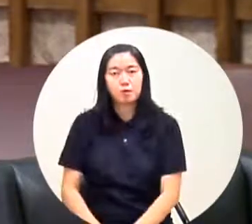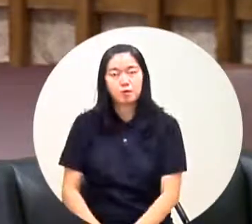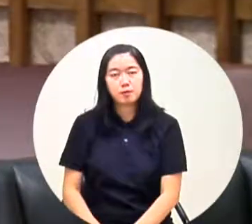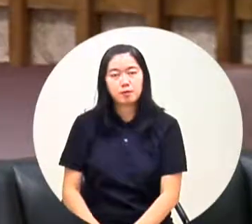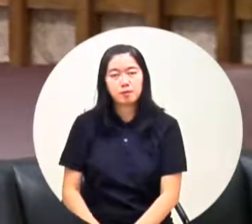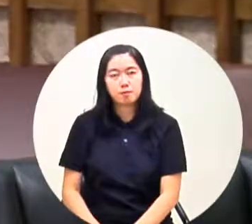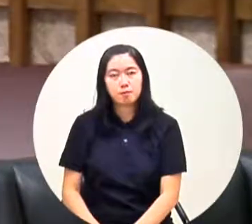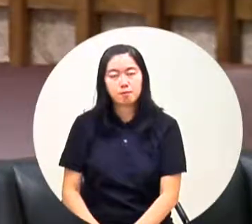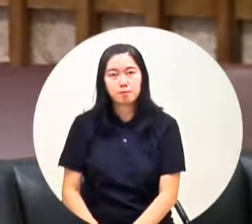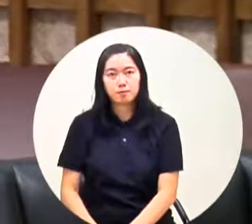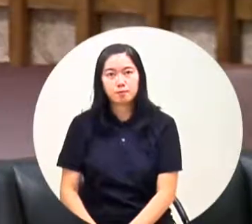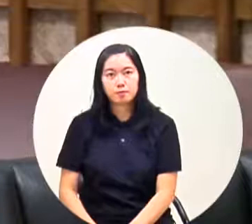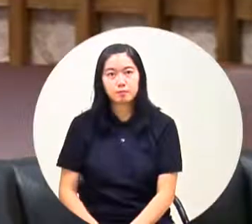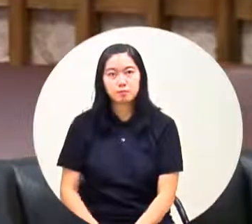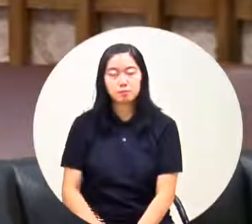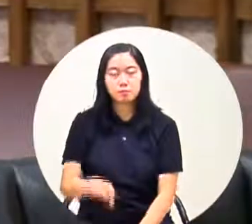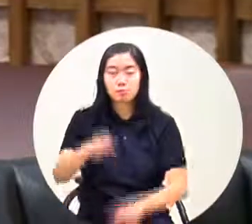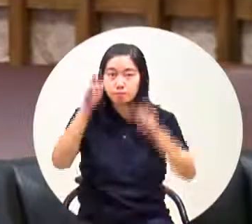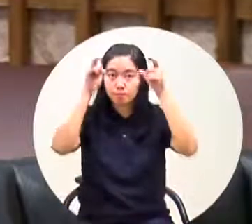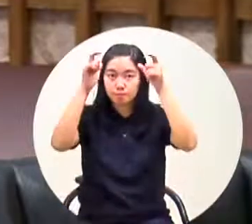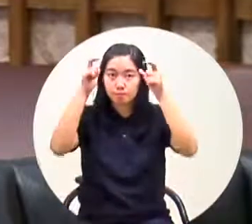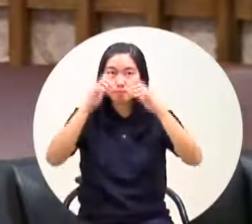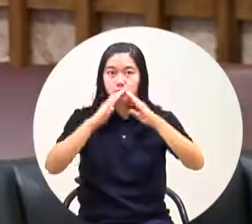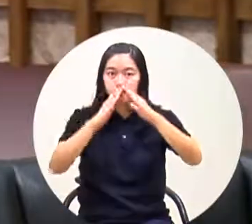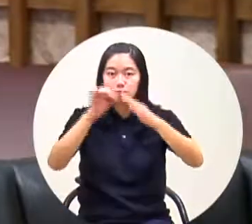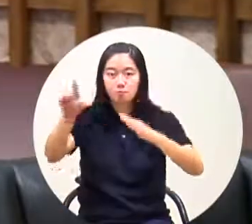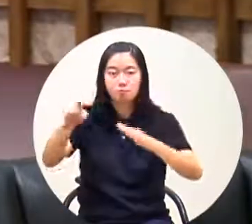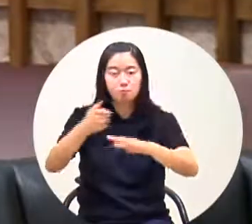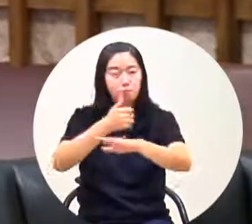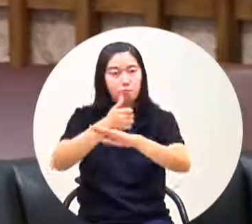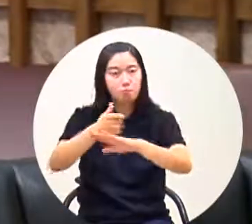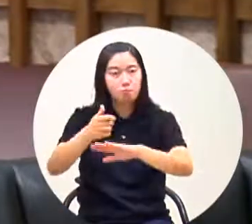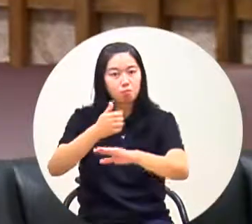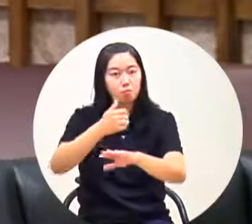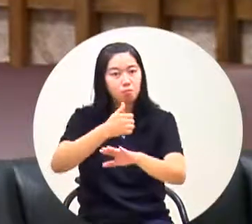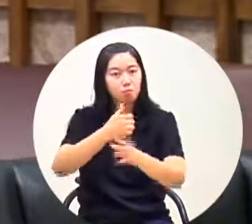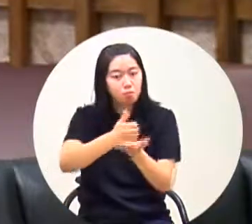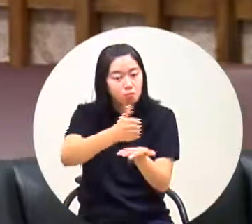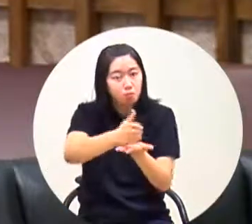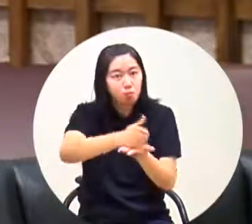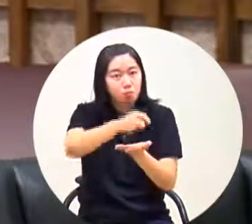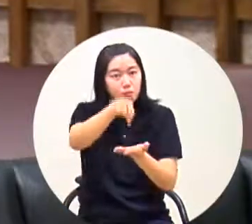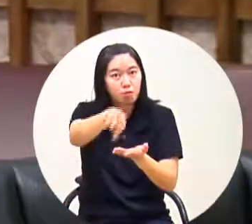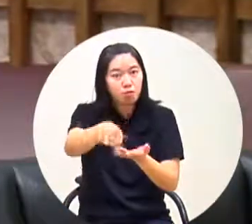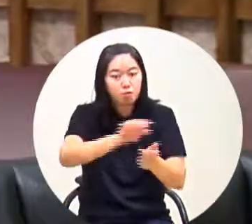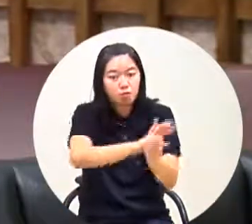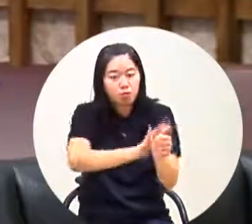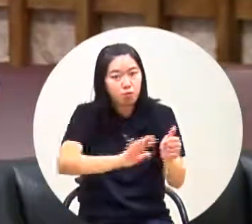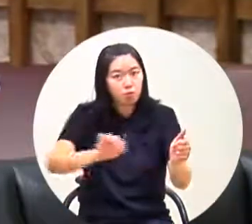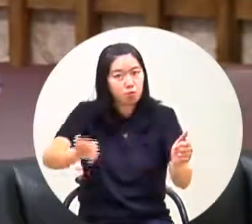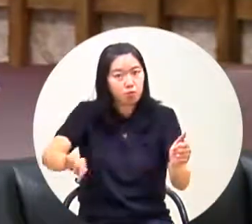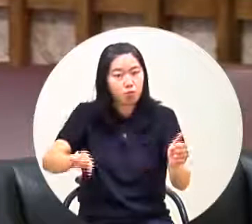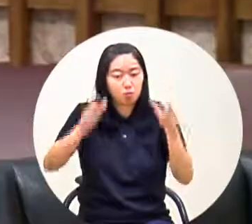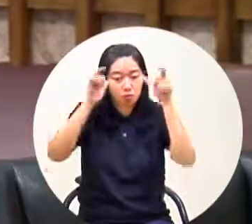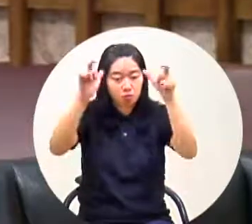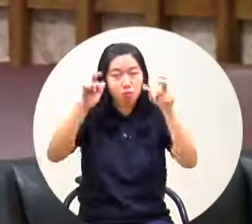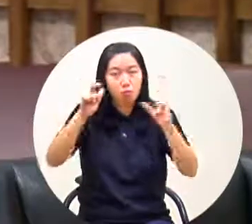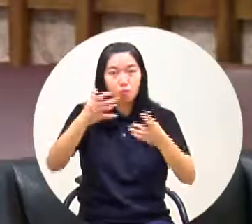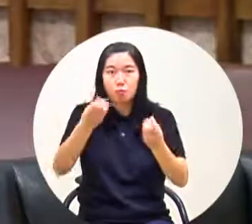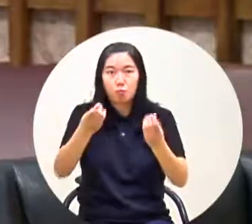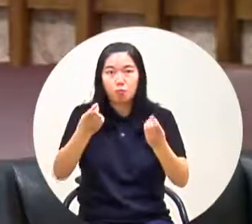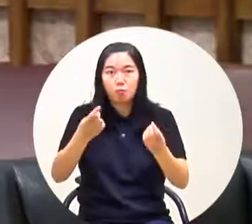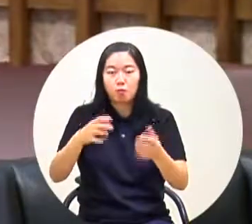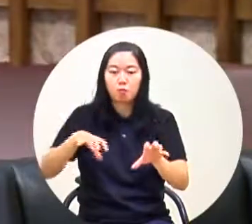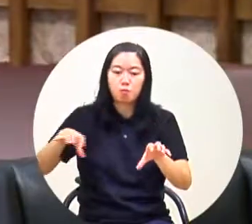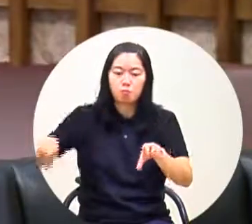这就讲伫按高雄，虽然因车去底下无用着按高雄，但是因讲伫啊按台湾任何这个管区